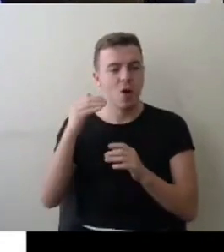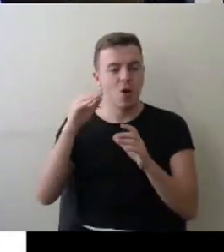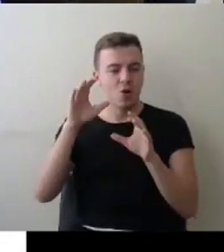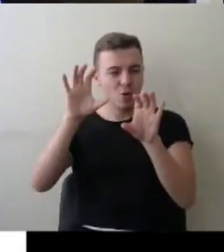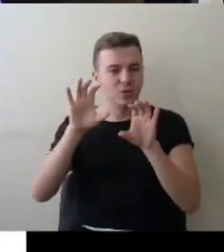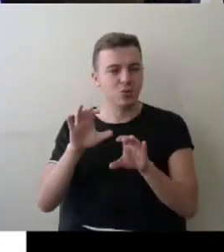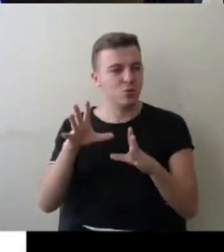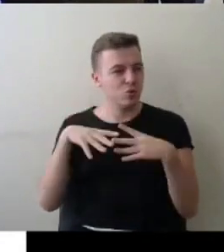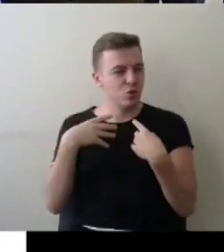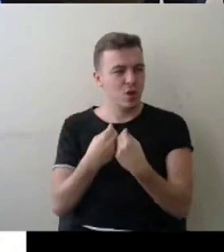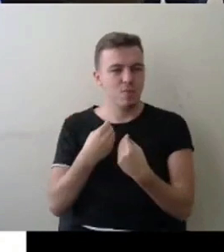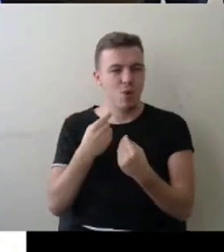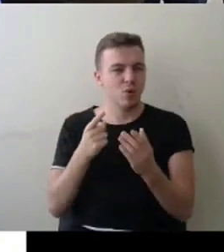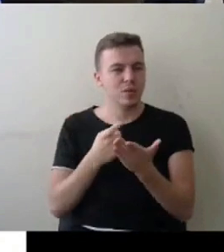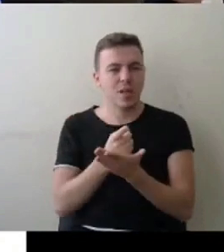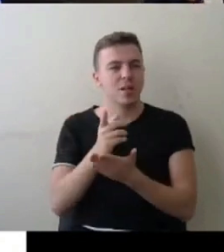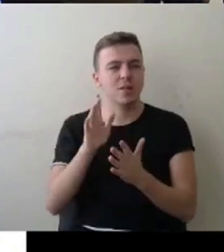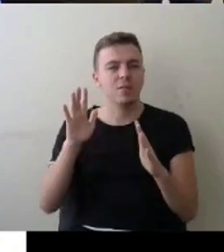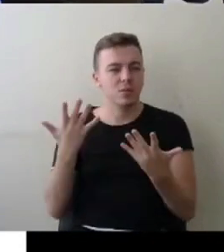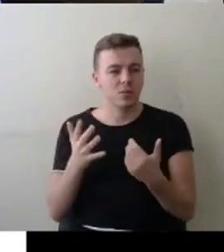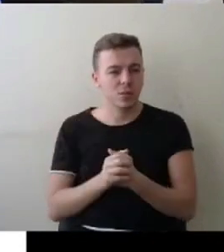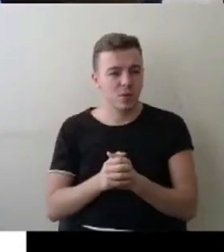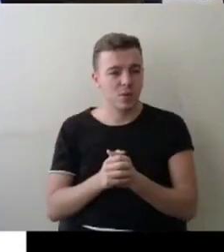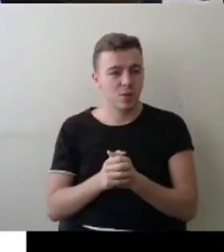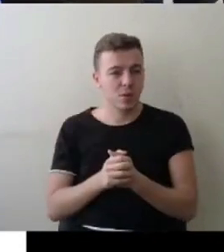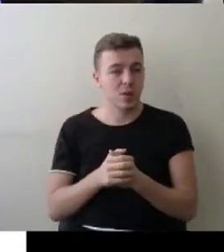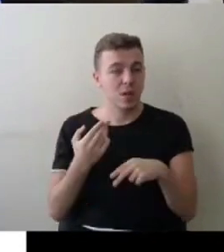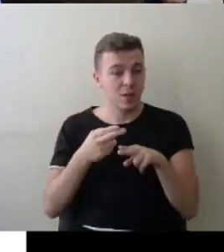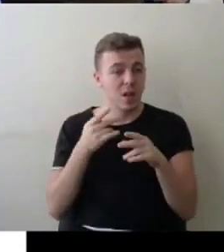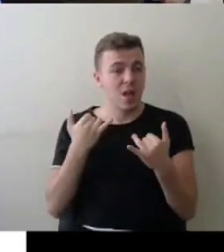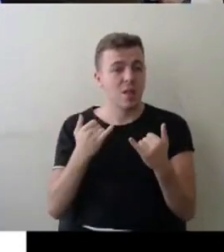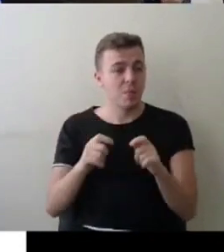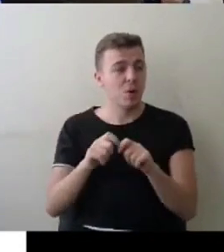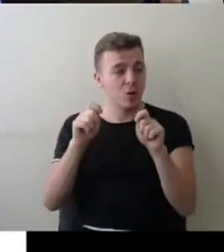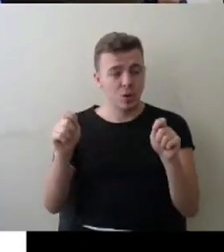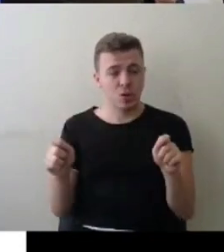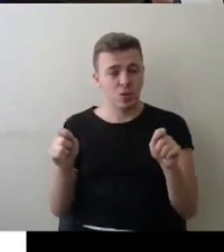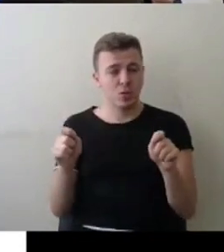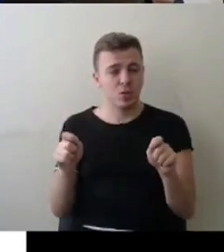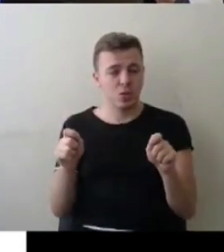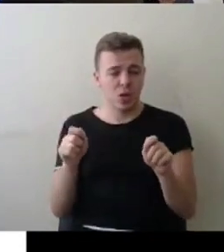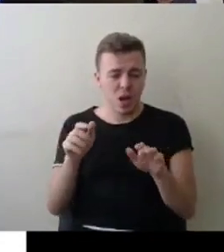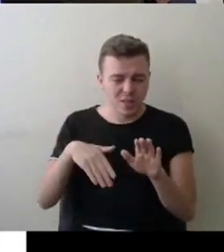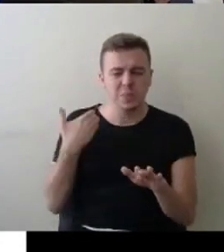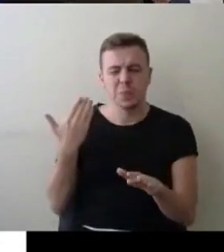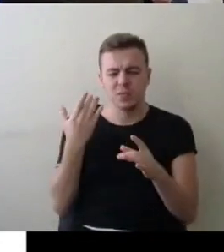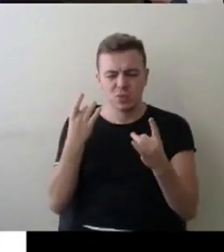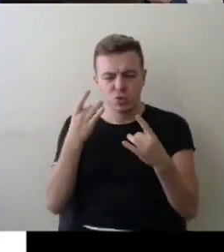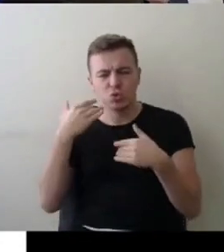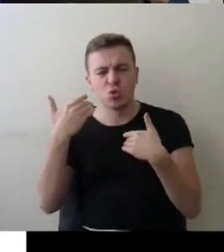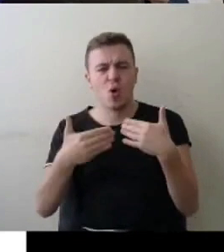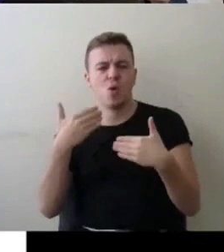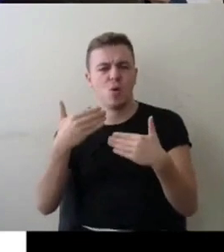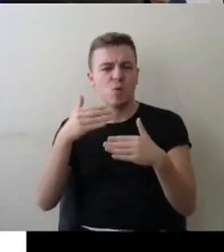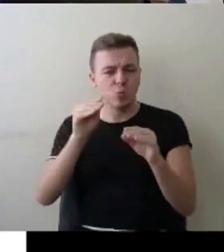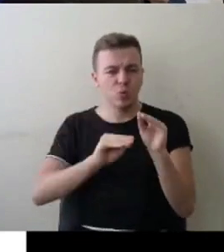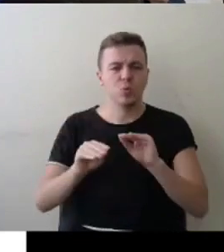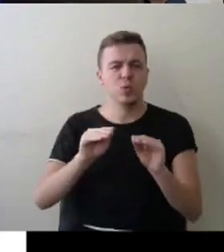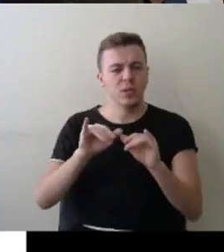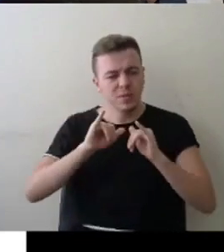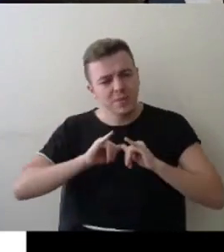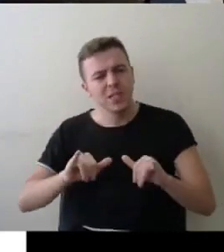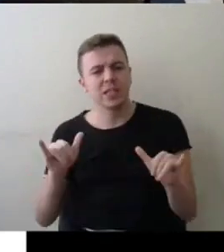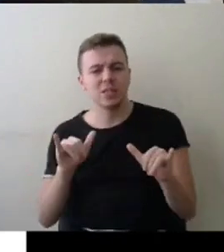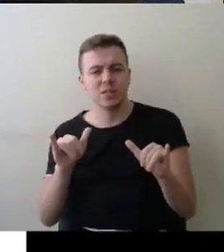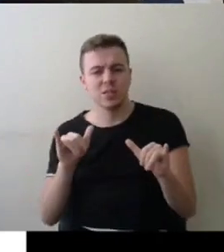ir nuo jo, kaip sakyt, atsispirti, ne, ir kad galėtume kurti toliau, sakykim, vystyti,